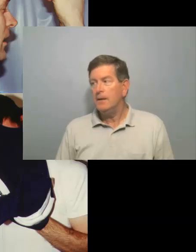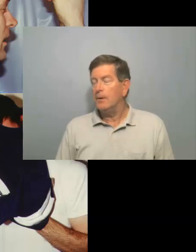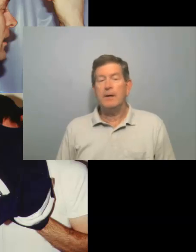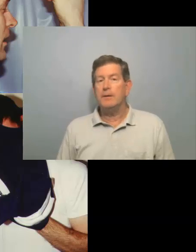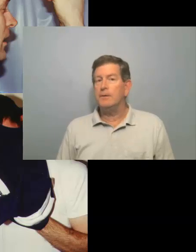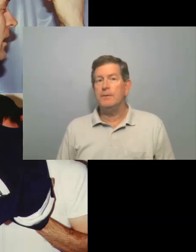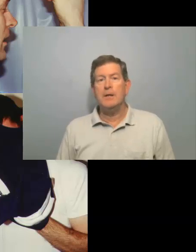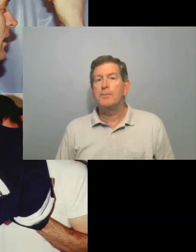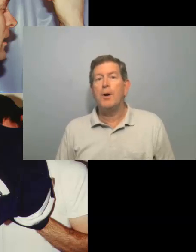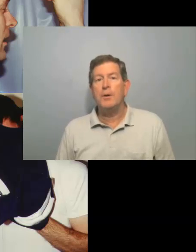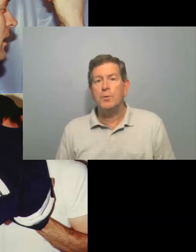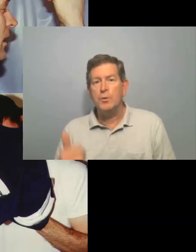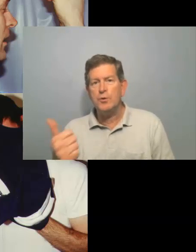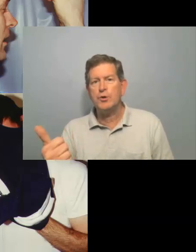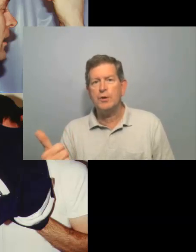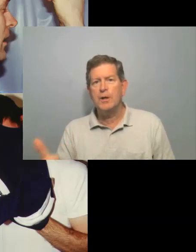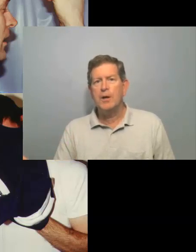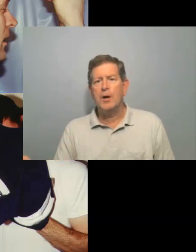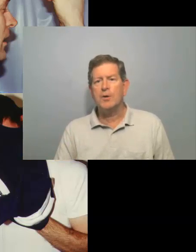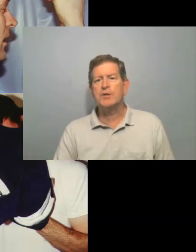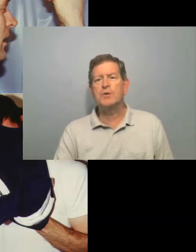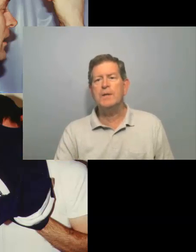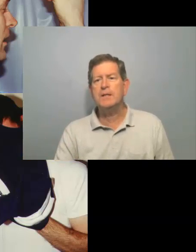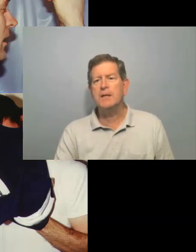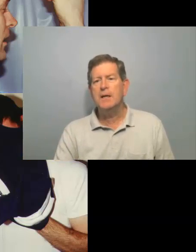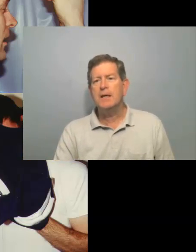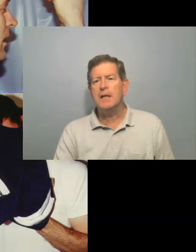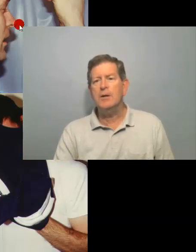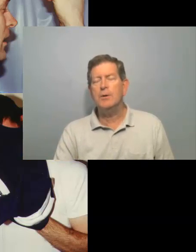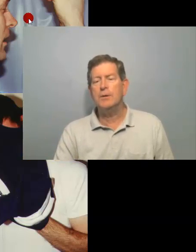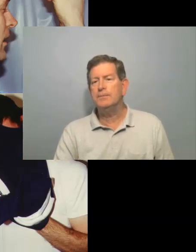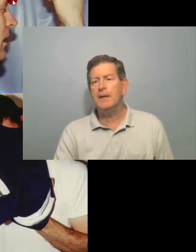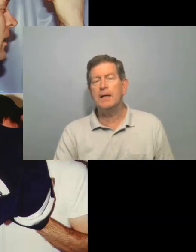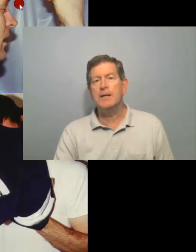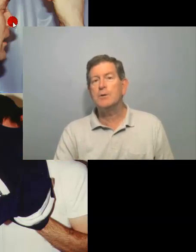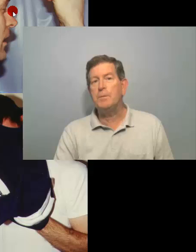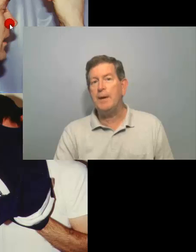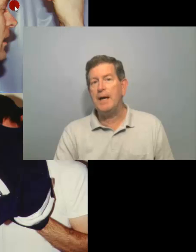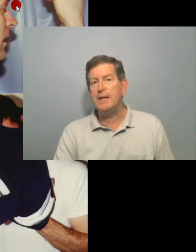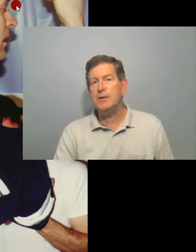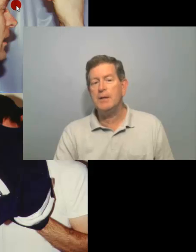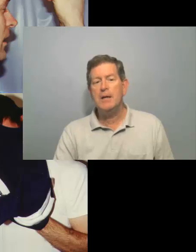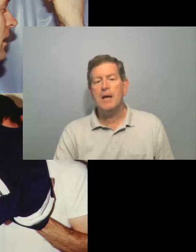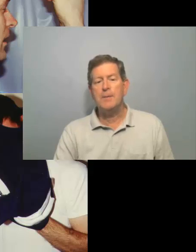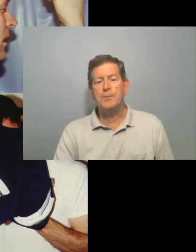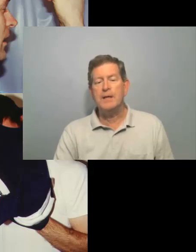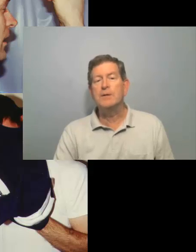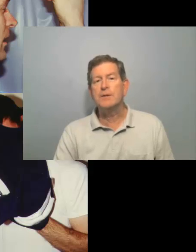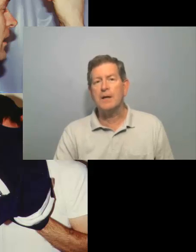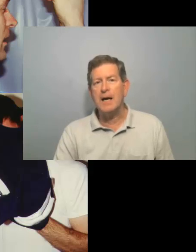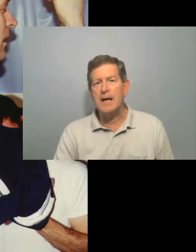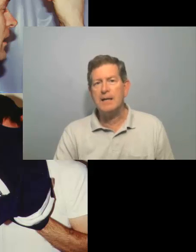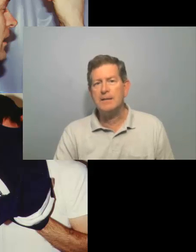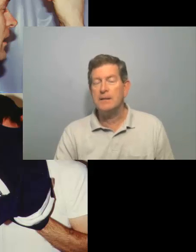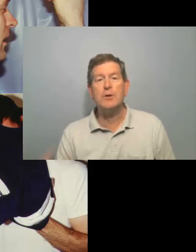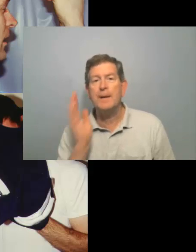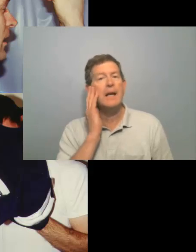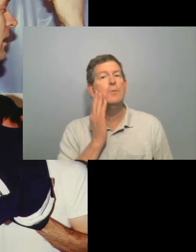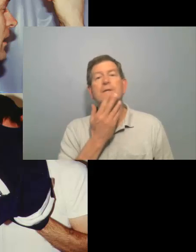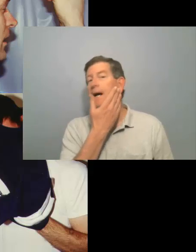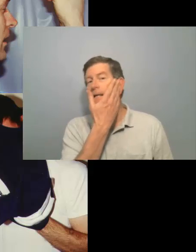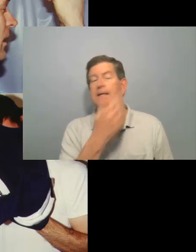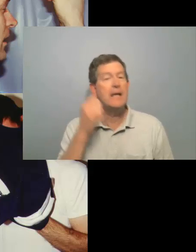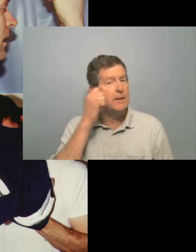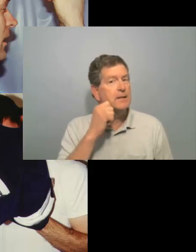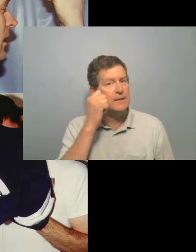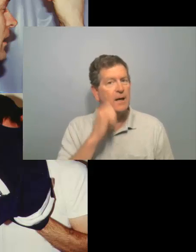Voilà. Il prend une douche, ensuite il se peigne, et puis il se rase, il se met de la